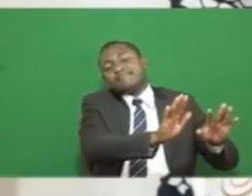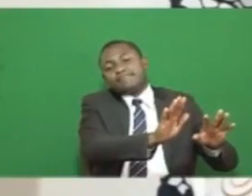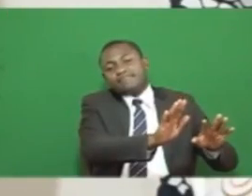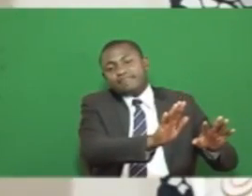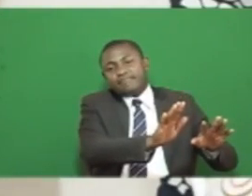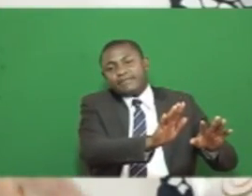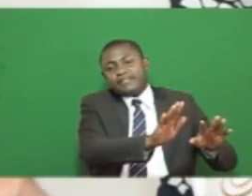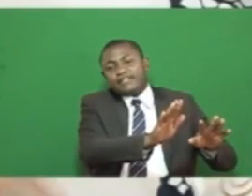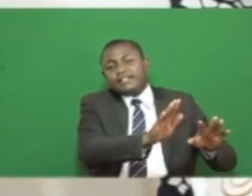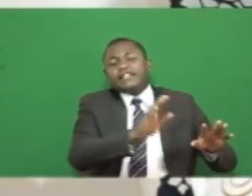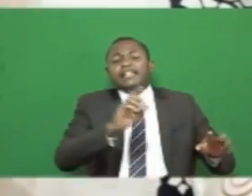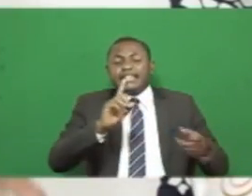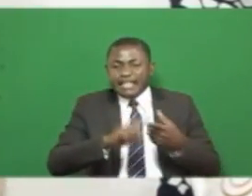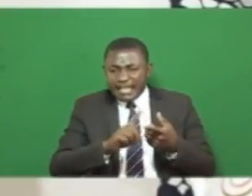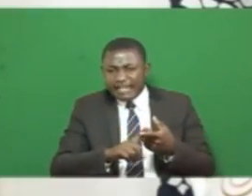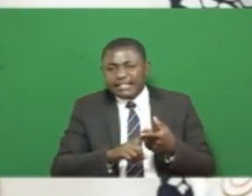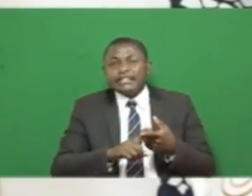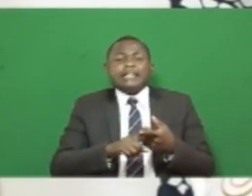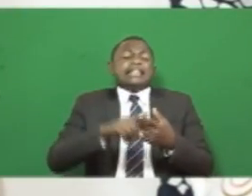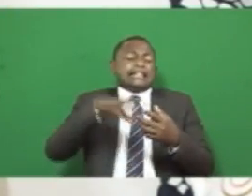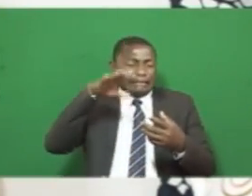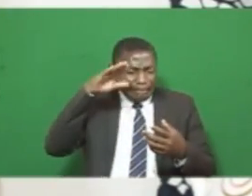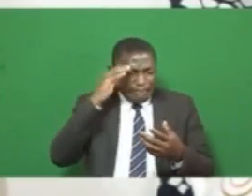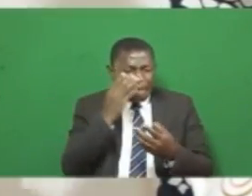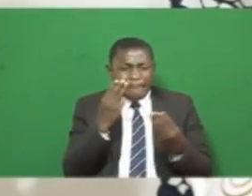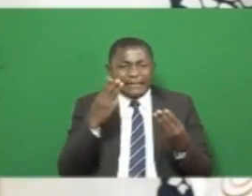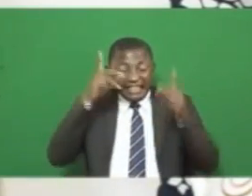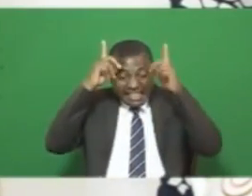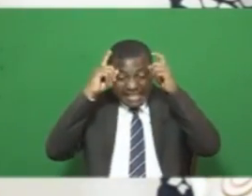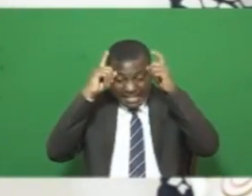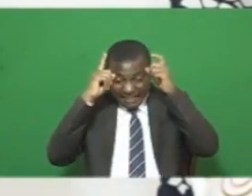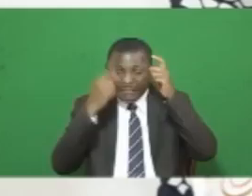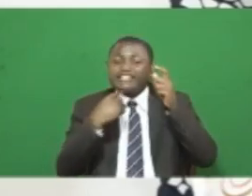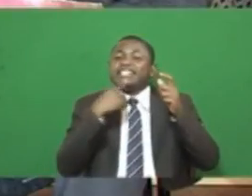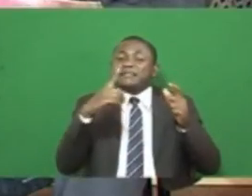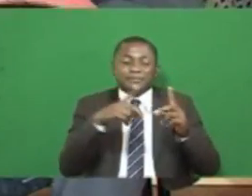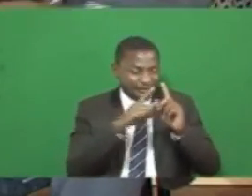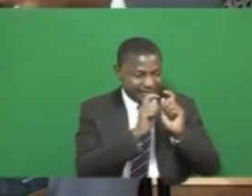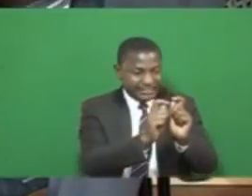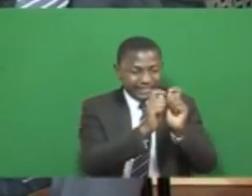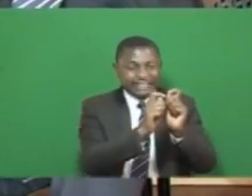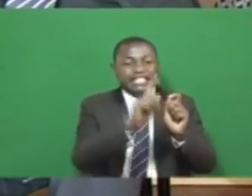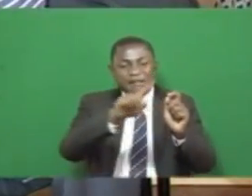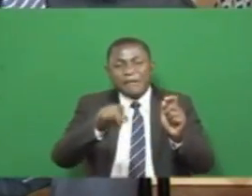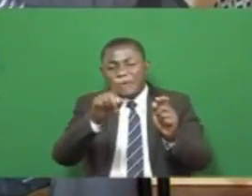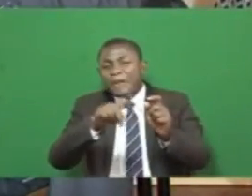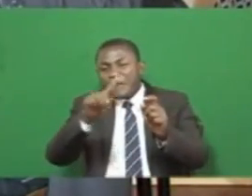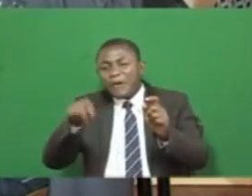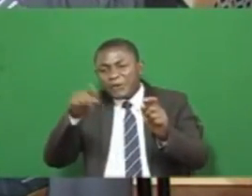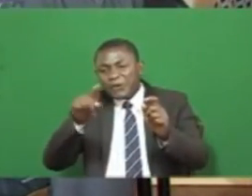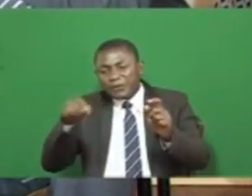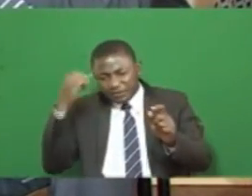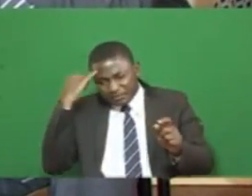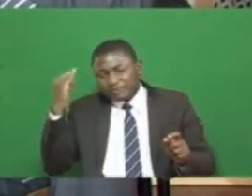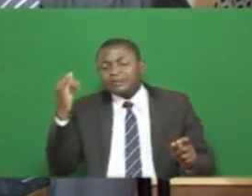Mwari anovabatsira kugashira manyepo kuti vanatsorasika sezviri pamwe pavo asi vanenge vambowana here mukana